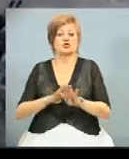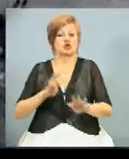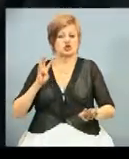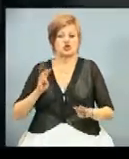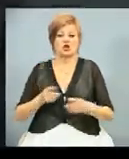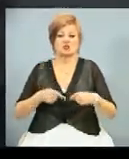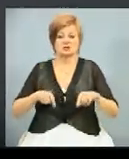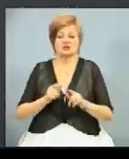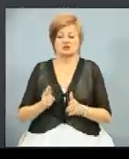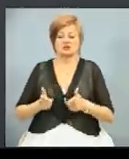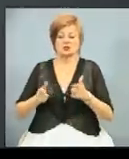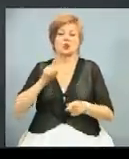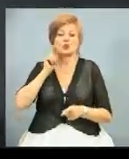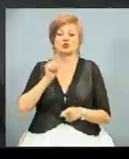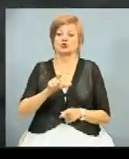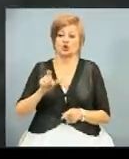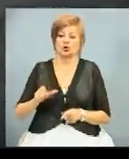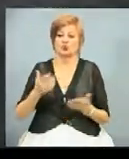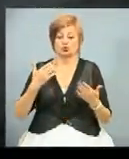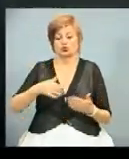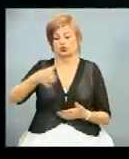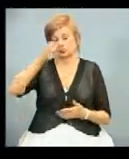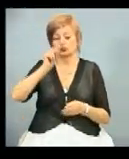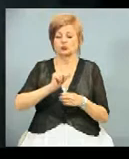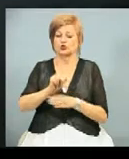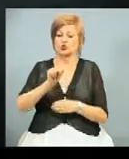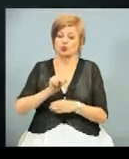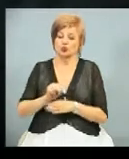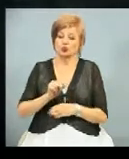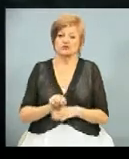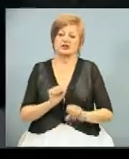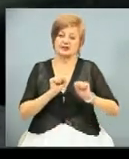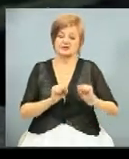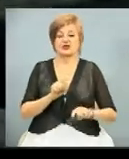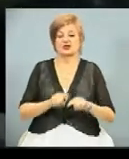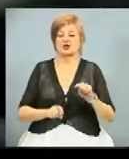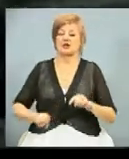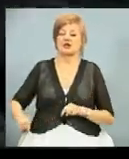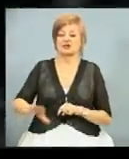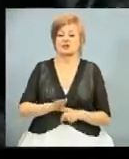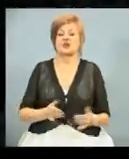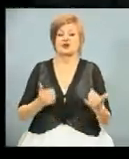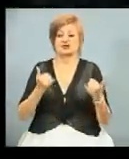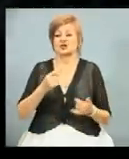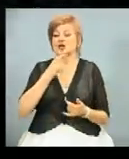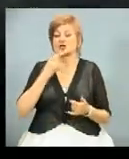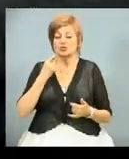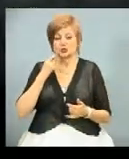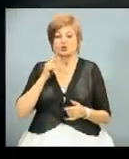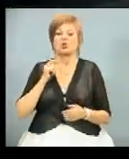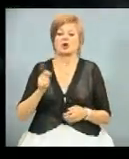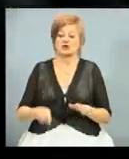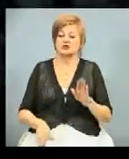куди вступали молоді юнаки, яких вже освічені військові виховували та вчили захищати рідну землю. Зараз в багатьох країнах вже зі